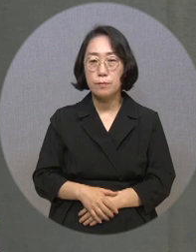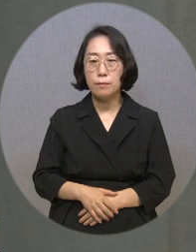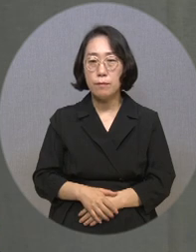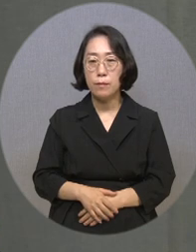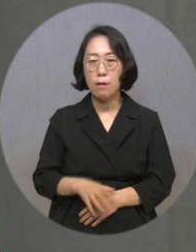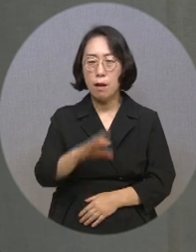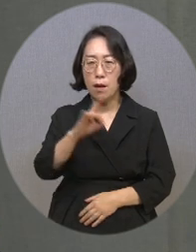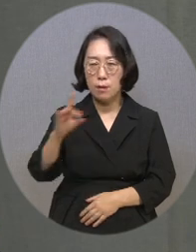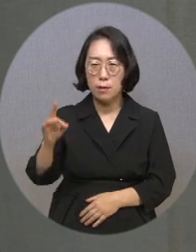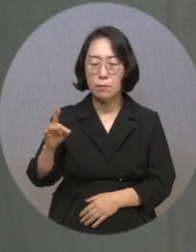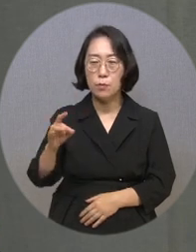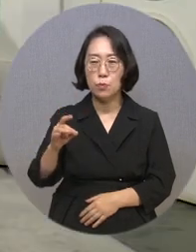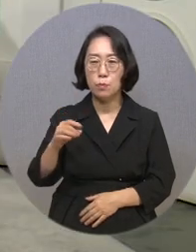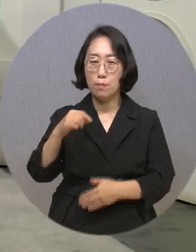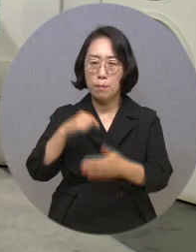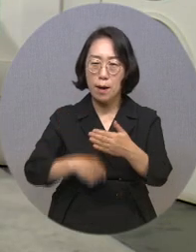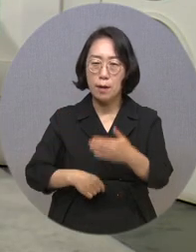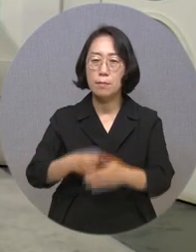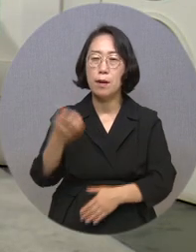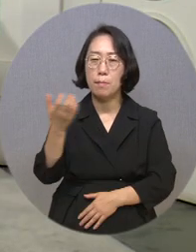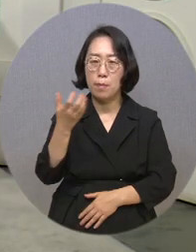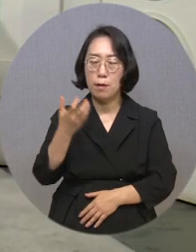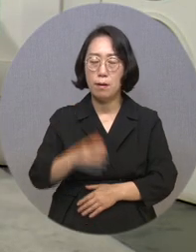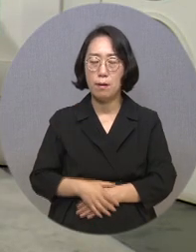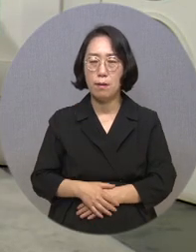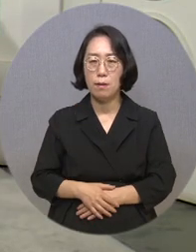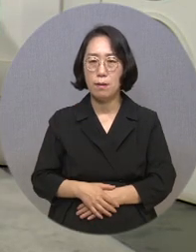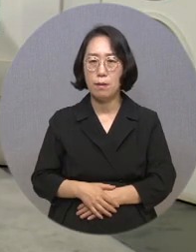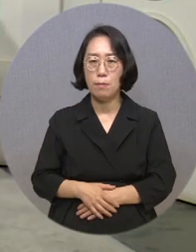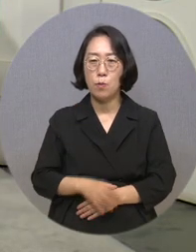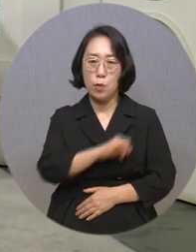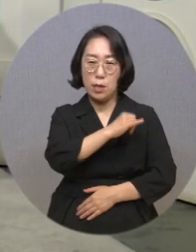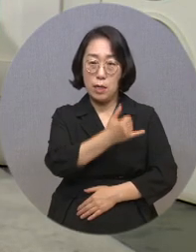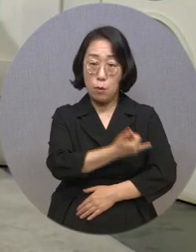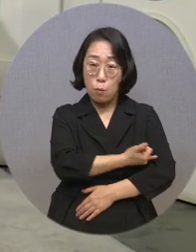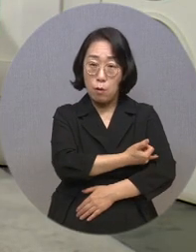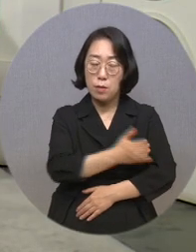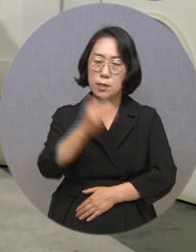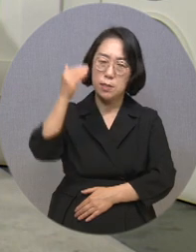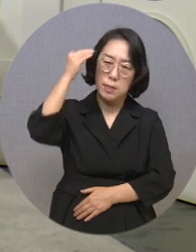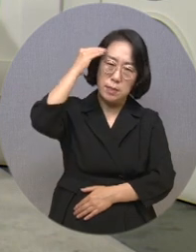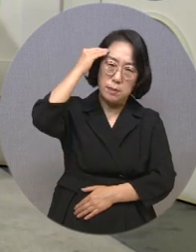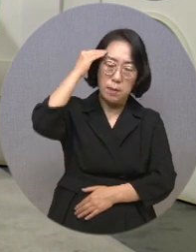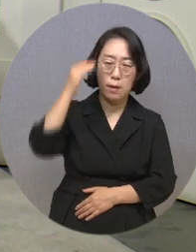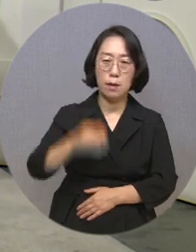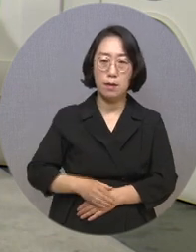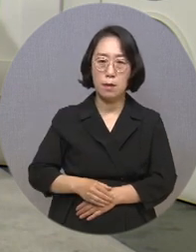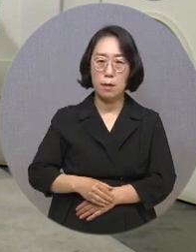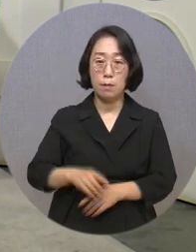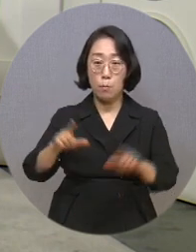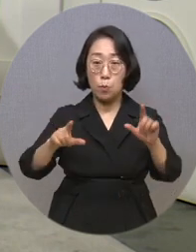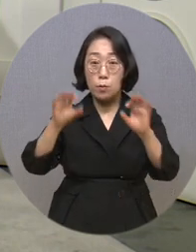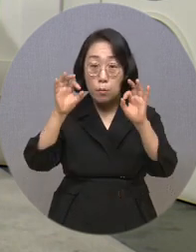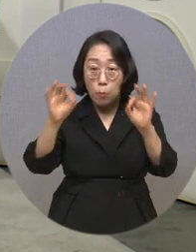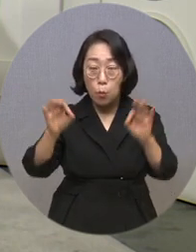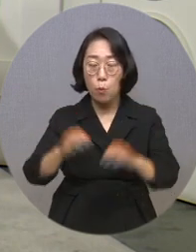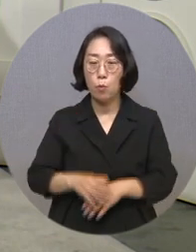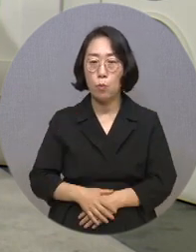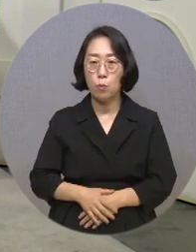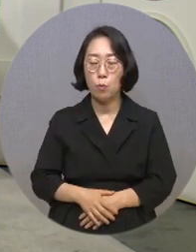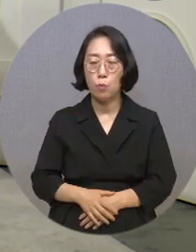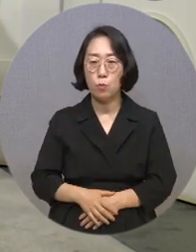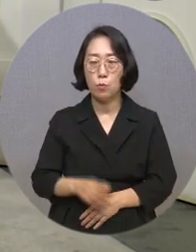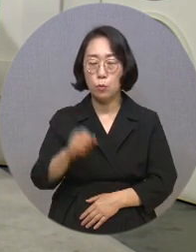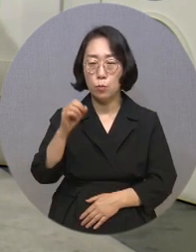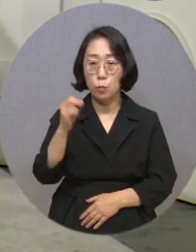슬픈 얘기도 있을 것 같아요. 네. 예를 들어 뭐 인권 침해를 네. 받고 있다든가 타이반 자이반